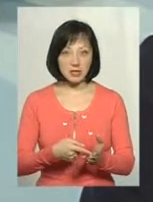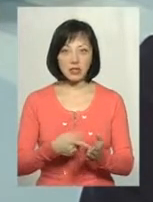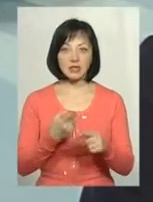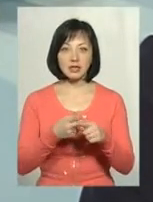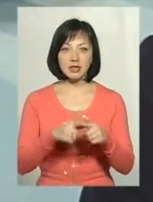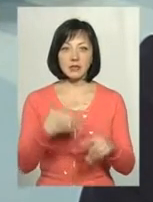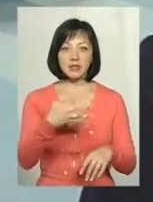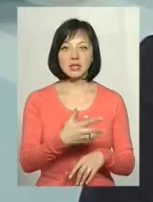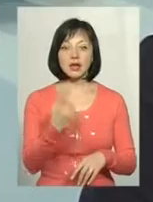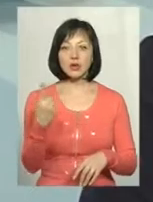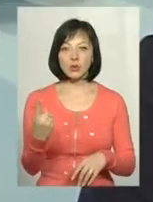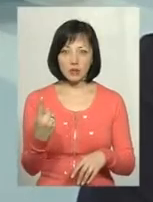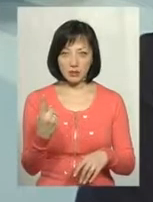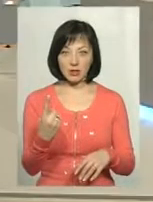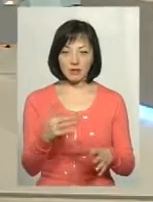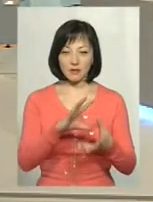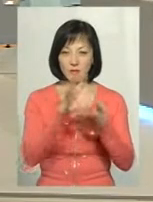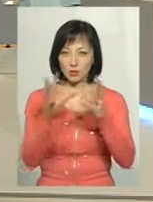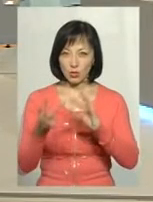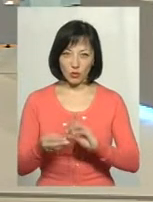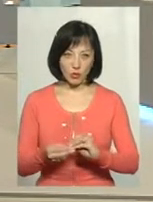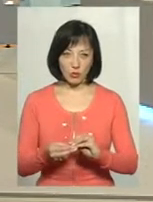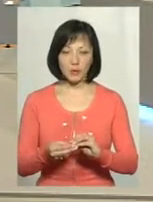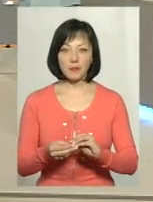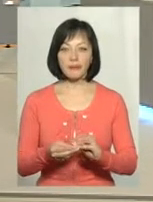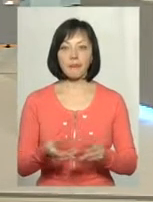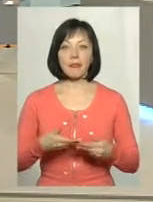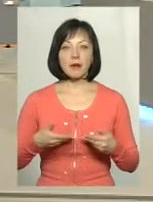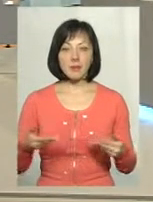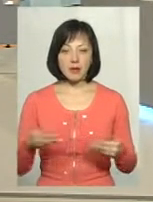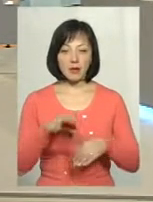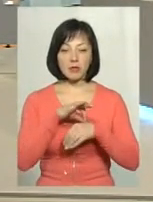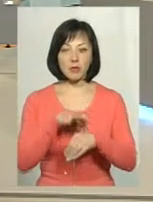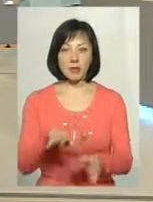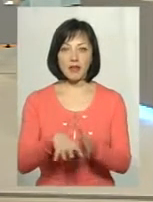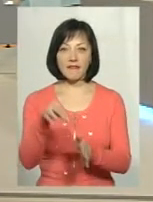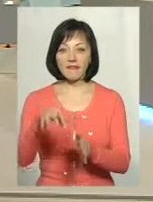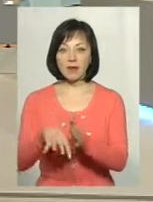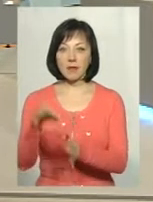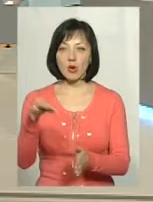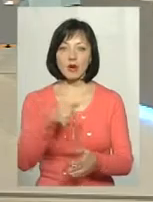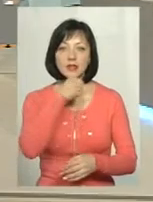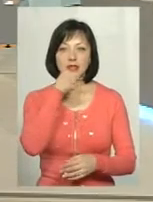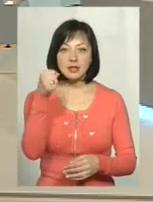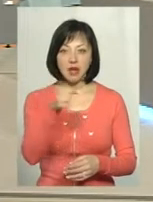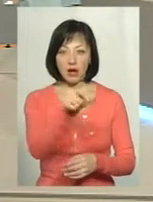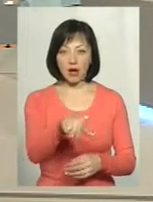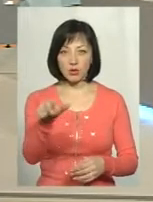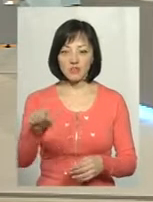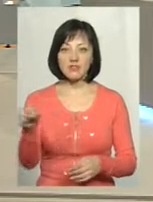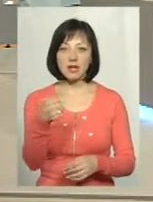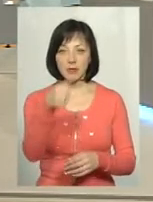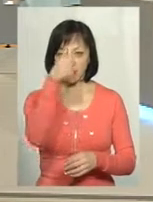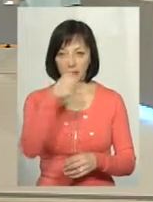то це 51 населений пункт. 51. Так. Ми, до речі, провели вибори старост в серпні місяці. Ми